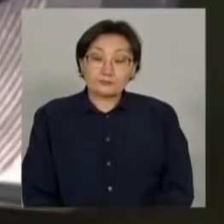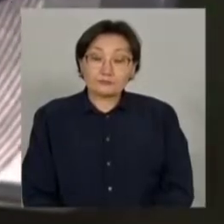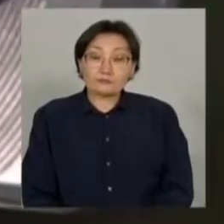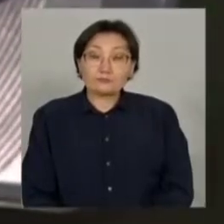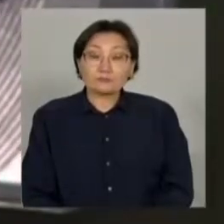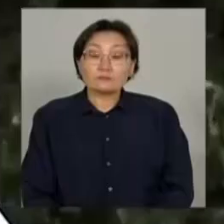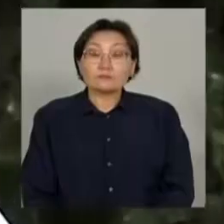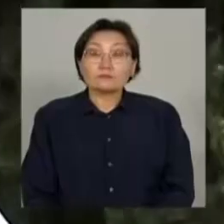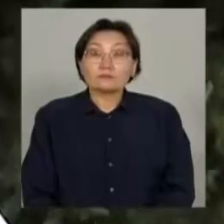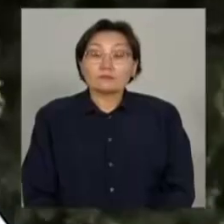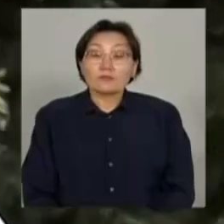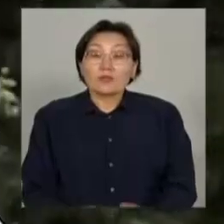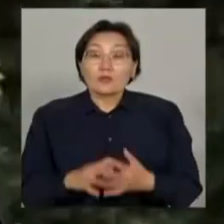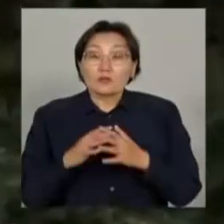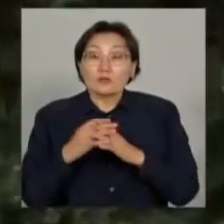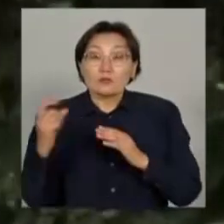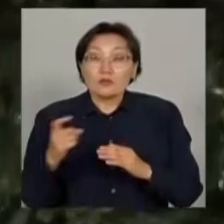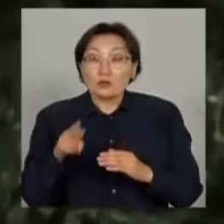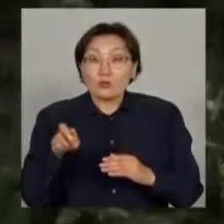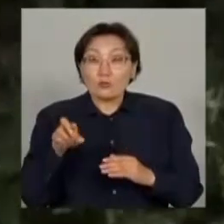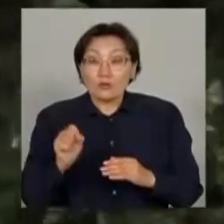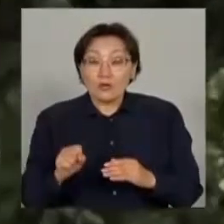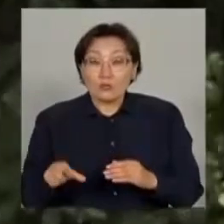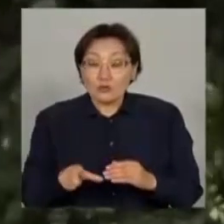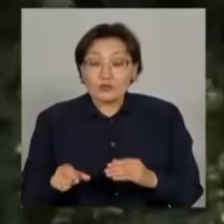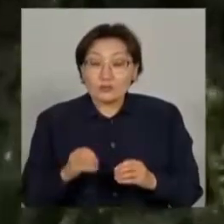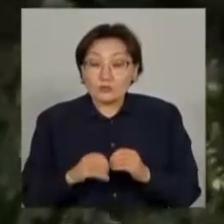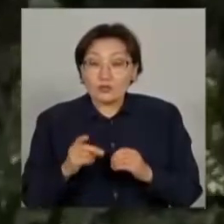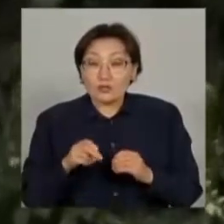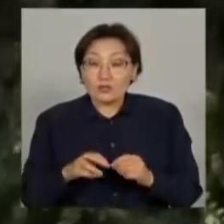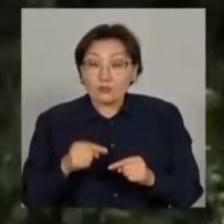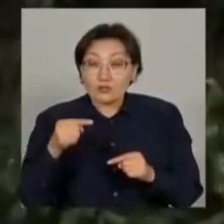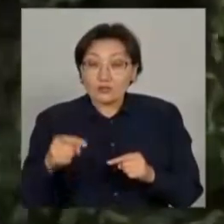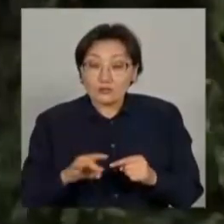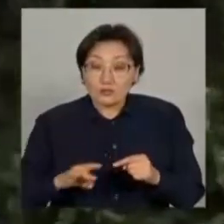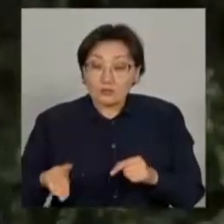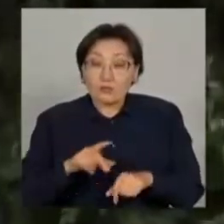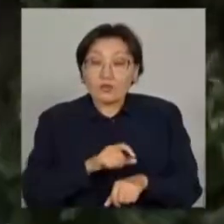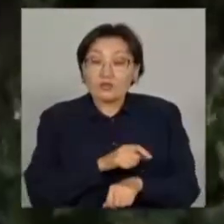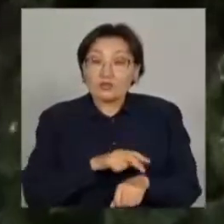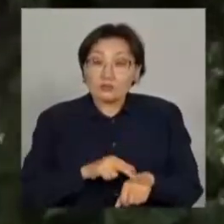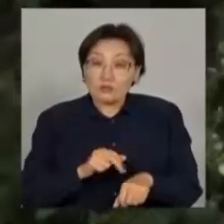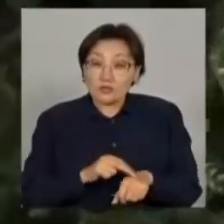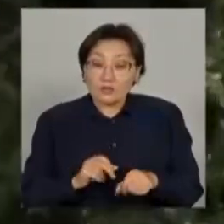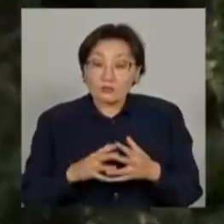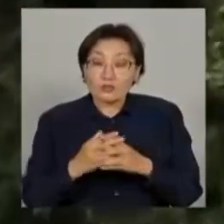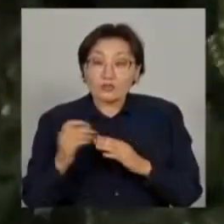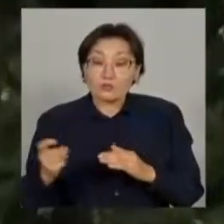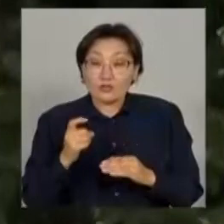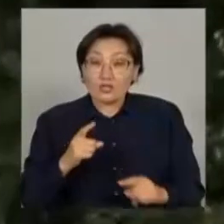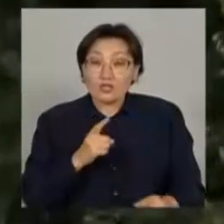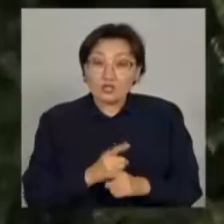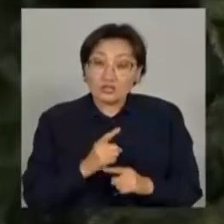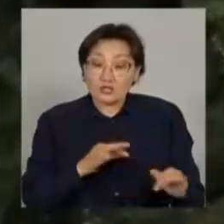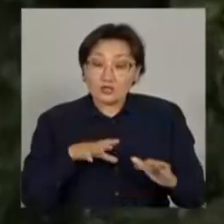Готовится представление. Шаруашылық осы Қобда өзенінен 10 шақырым жерде орналасқандықтан аудандық инспектор Ертемір шаруа қожалығында шектеу